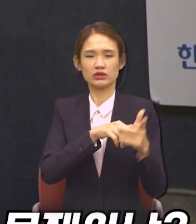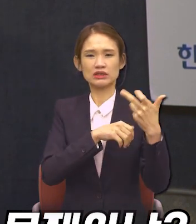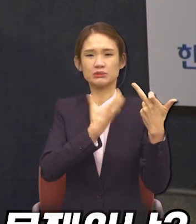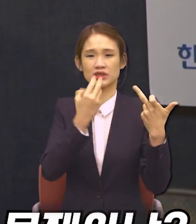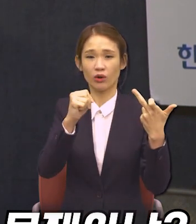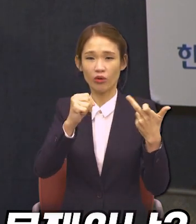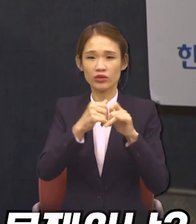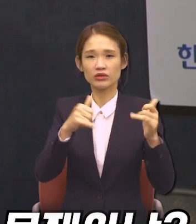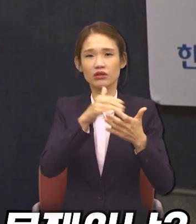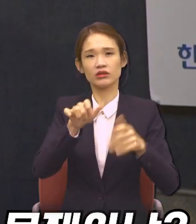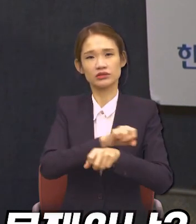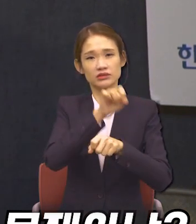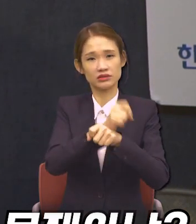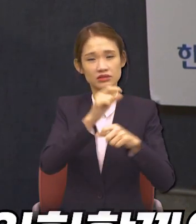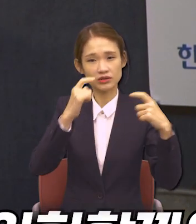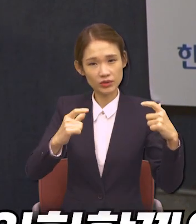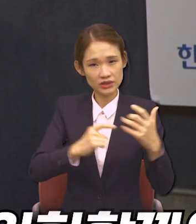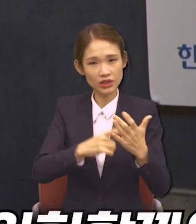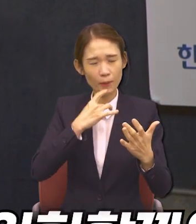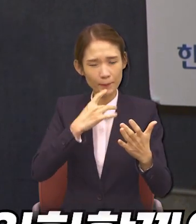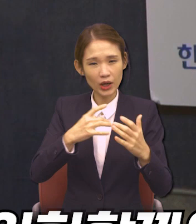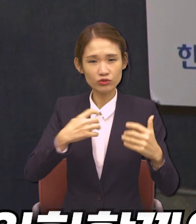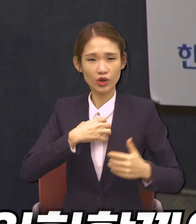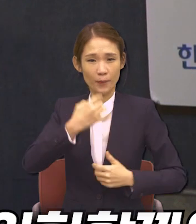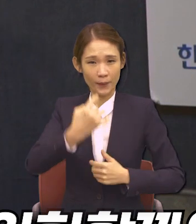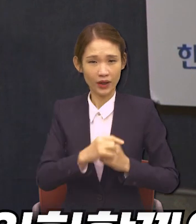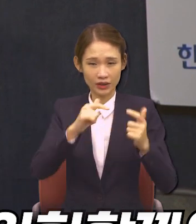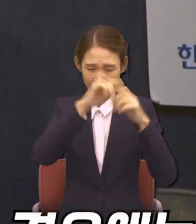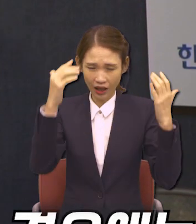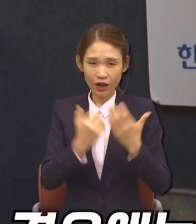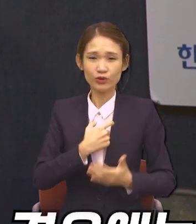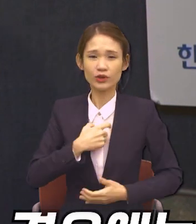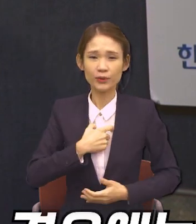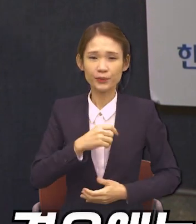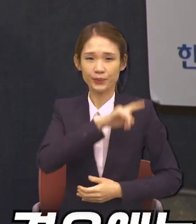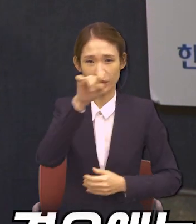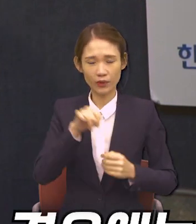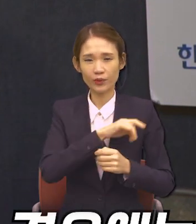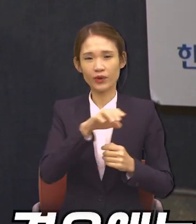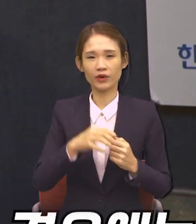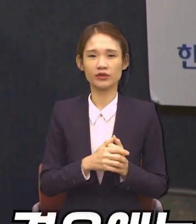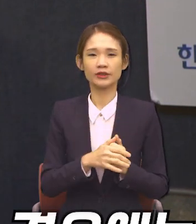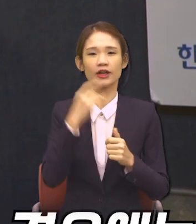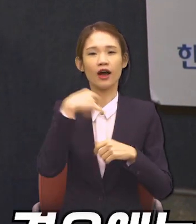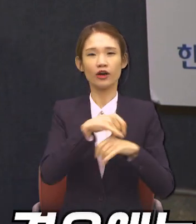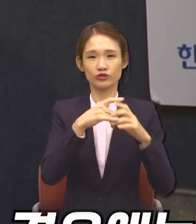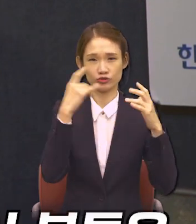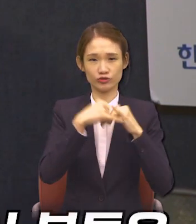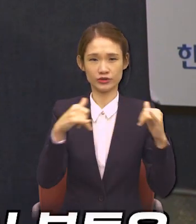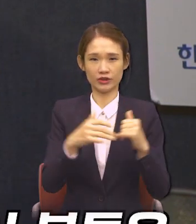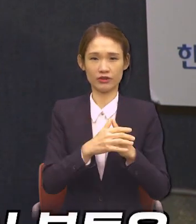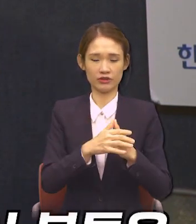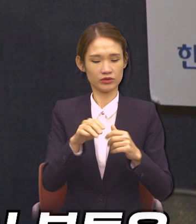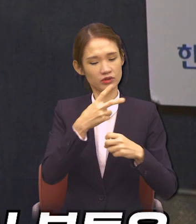인구인데 그렇죠. 특정 지역만 문제 아니야? 그럼 특정 지역에 왔으면 다 위험할까? 또 한국에서 있는 중국인들 같은 경우에는